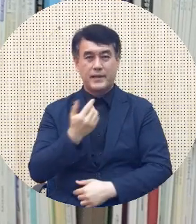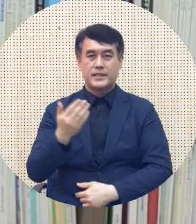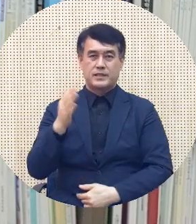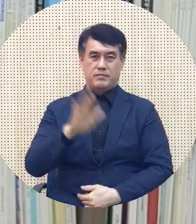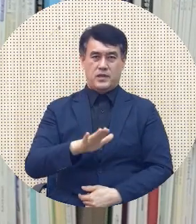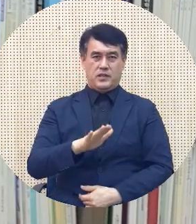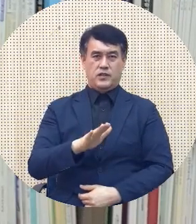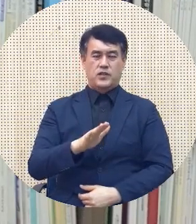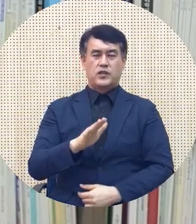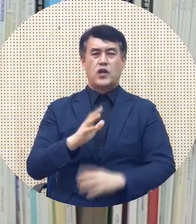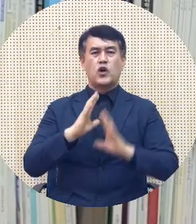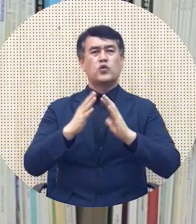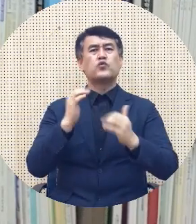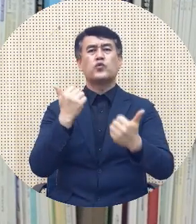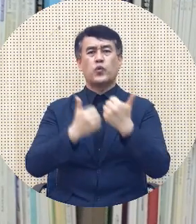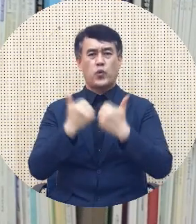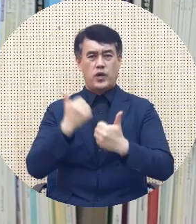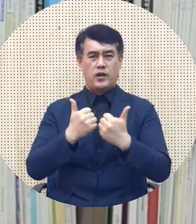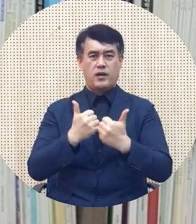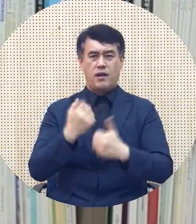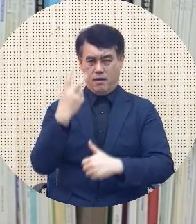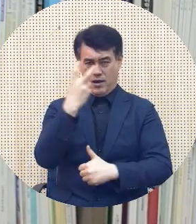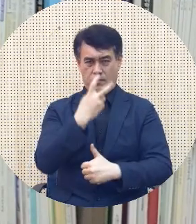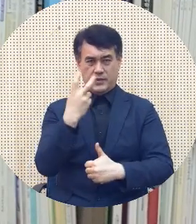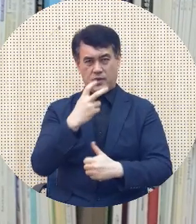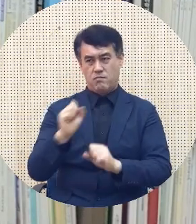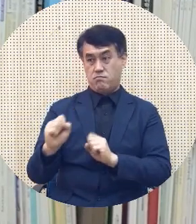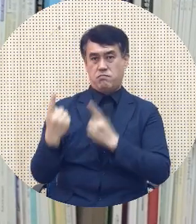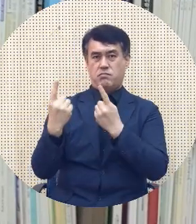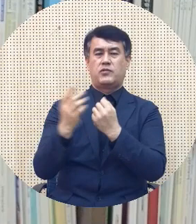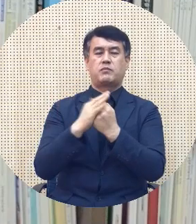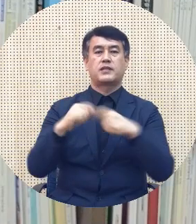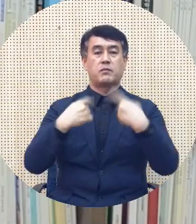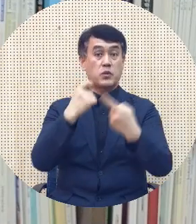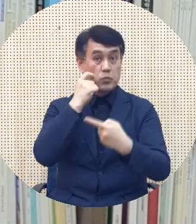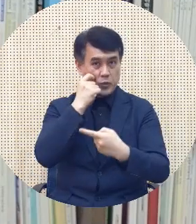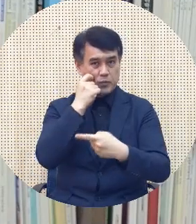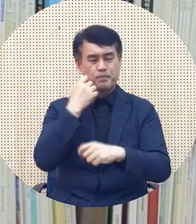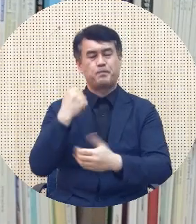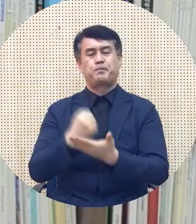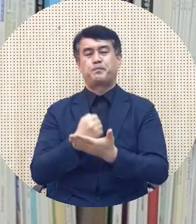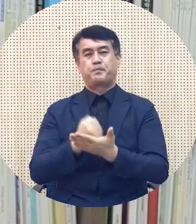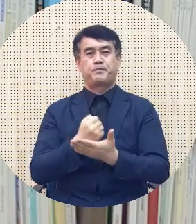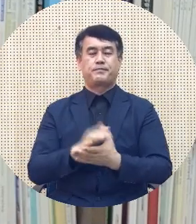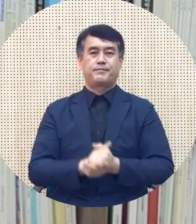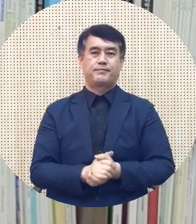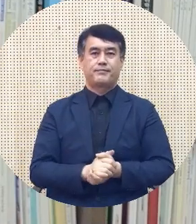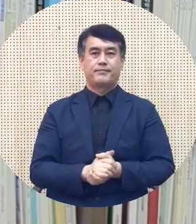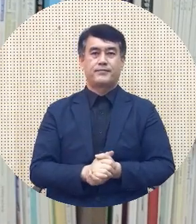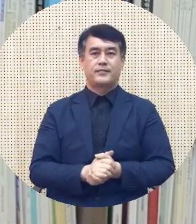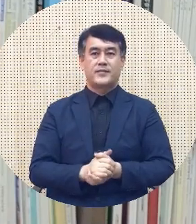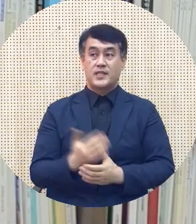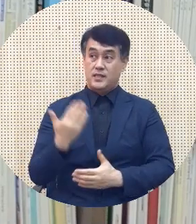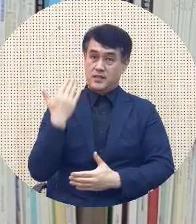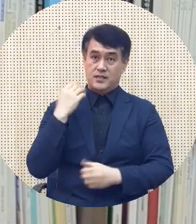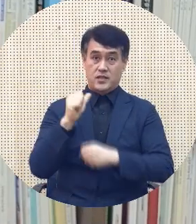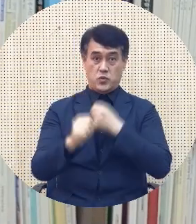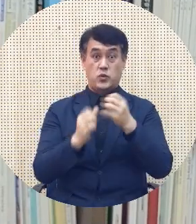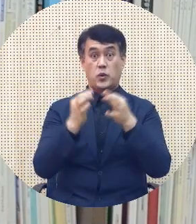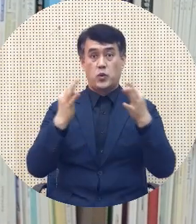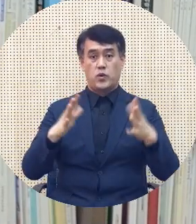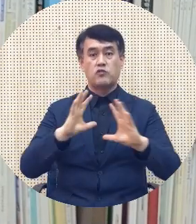국회 보건복지위원회 국정감사와 겹쳐서 참석하지 못해서 매우 아쉽습니다. 저는 지난 5년간